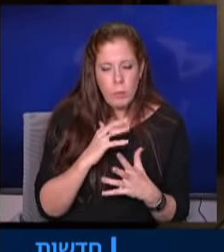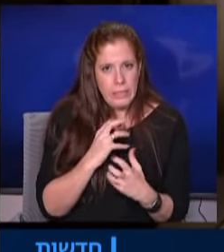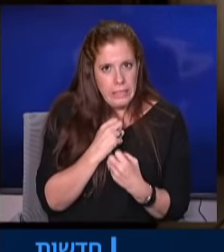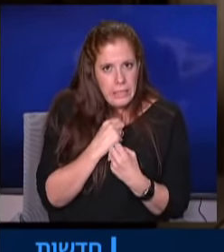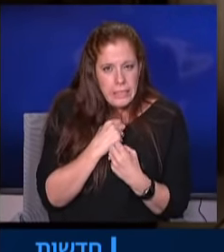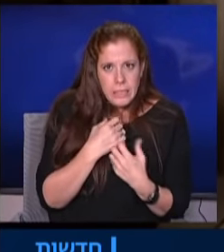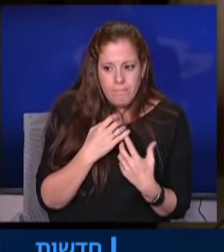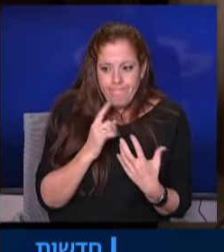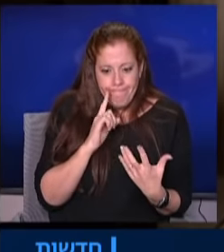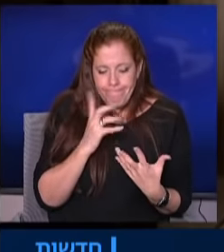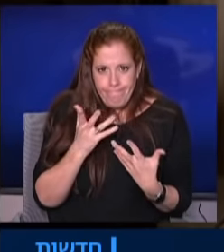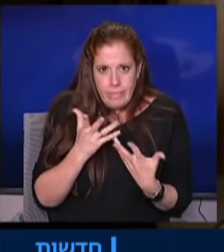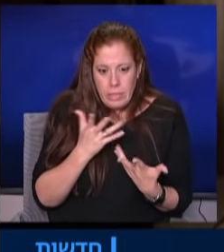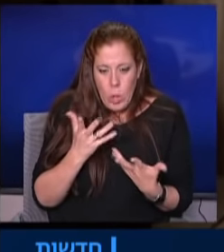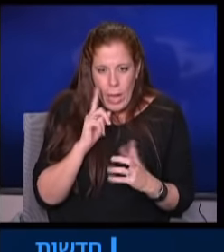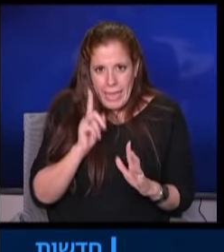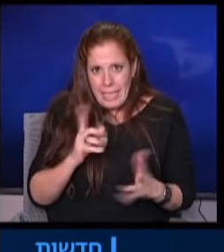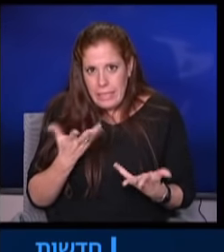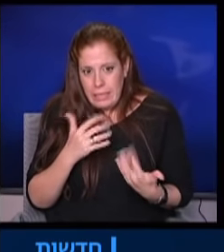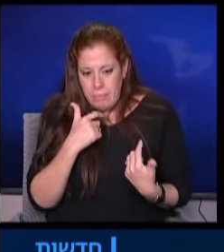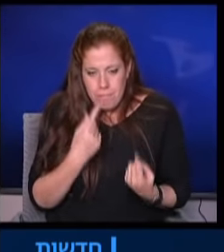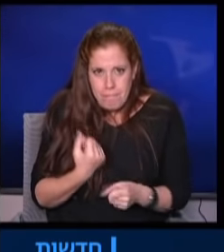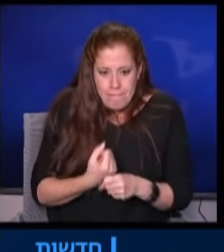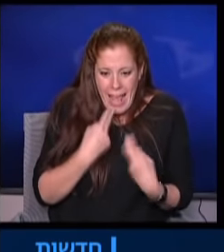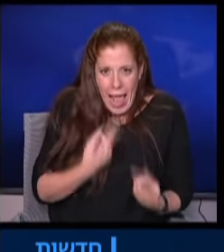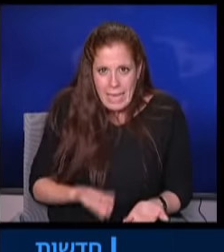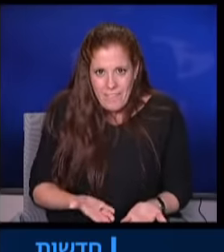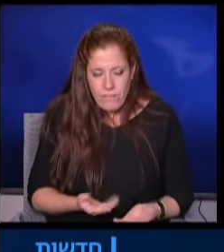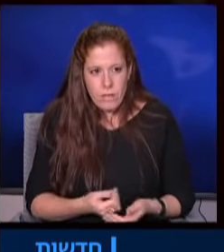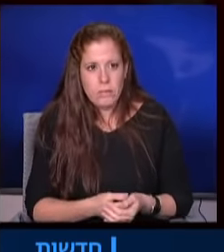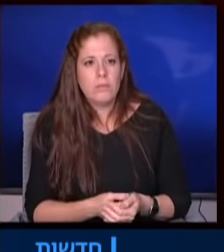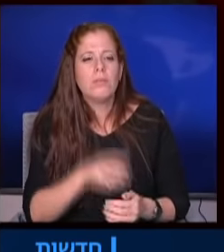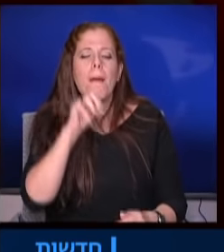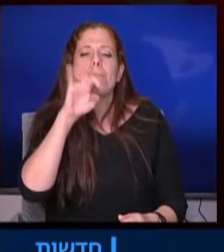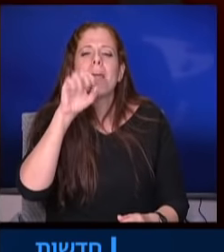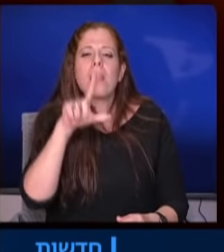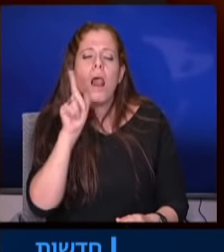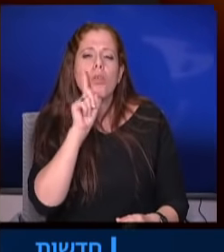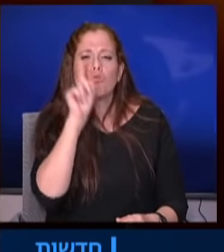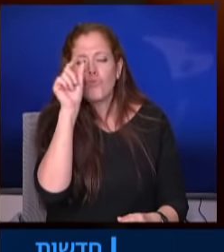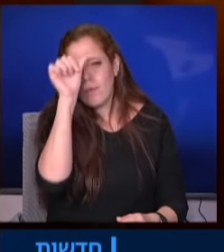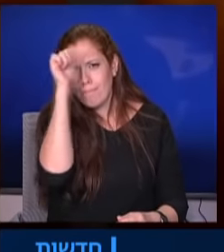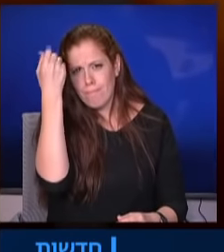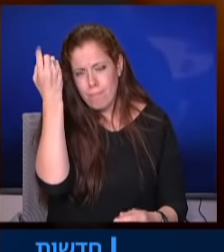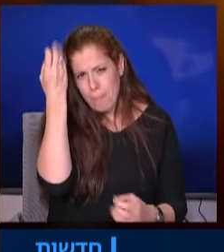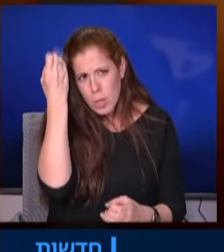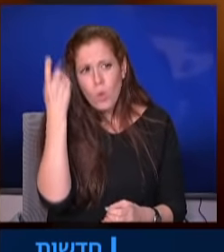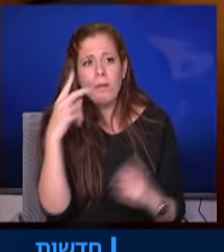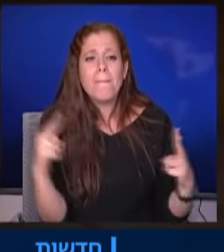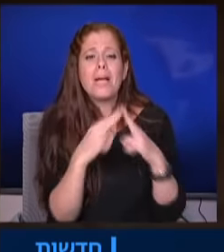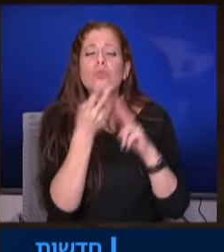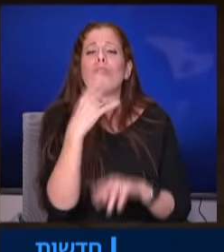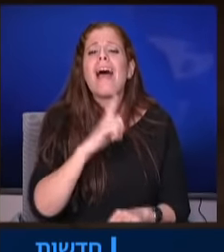לא ידעתי איך לצאת מזה. מיטל, שם בדוי, פגשה את דוקטור גיא רופא כשהייתה חיילת